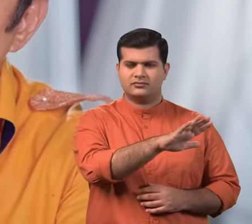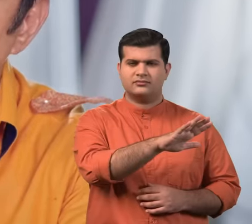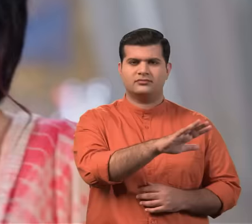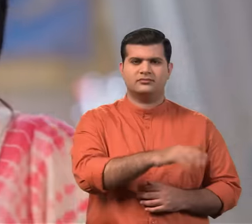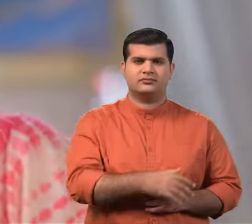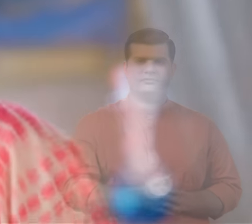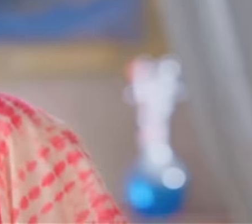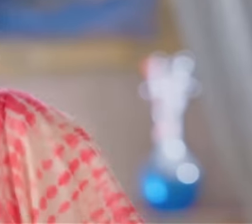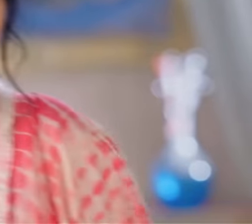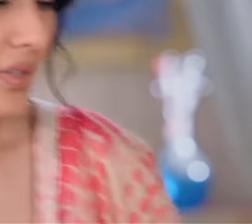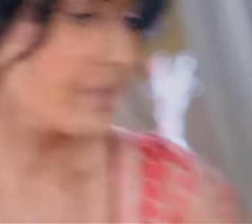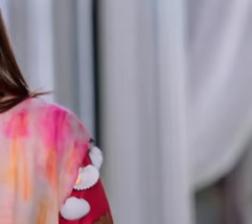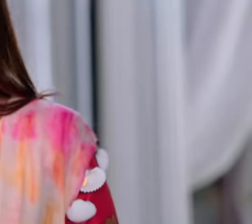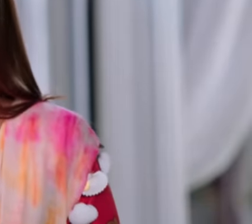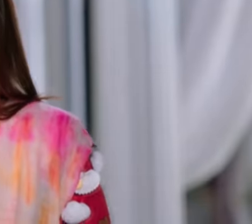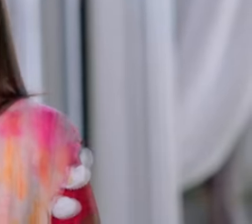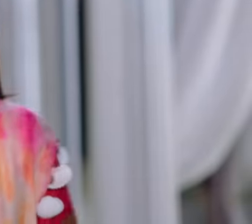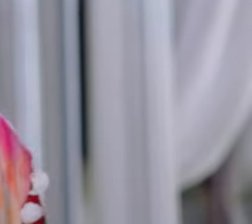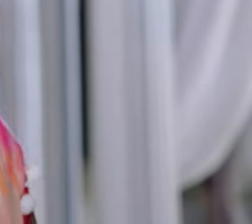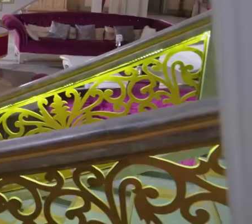रोन दे।